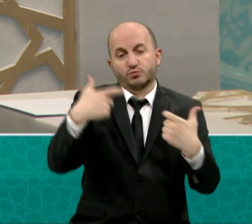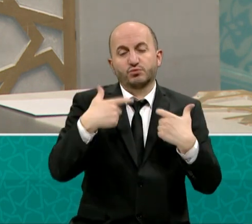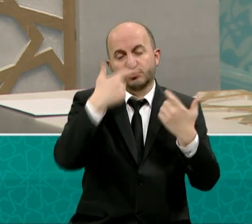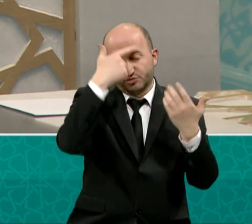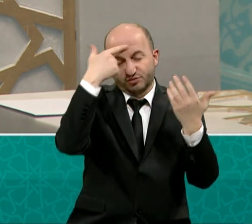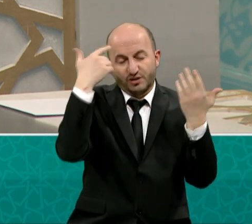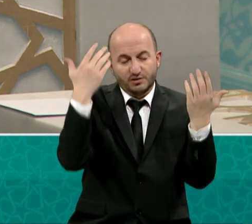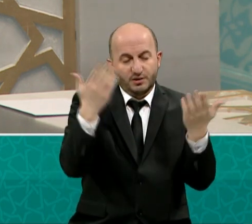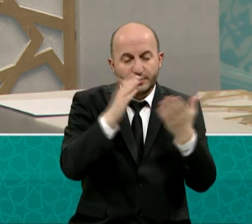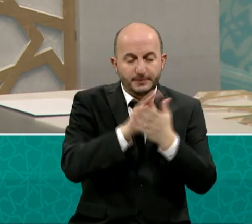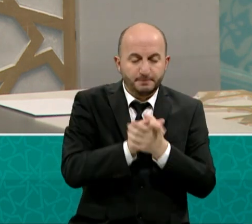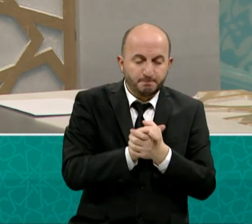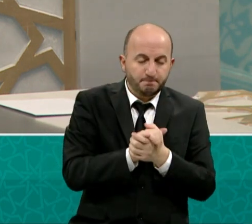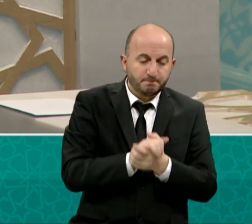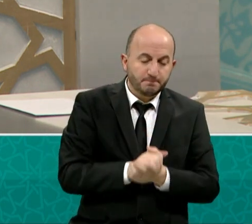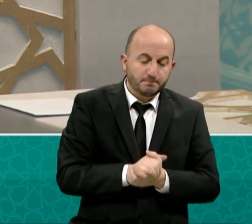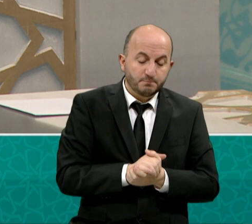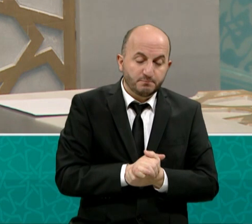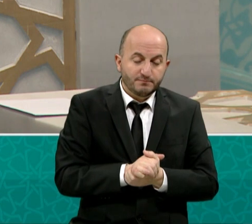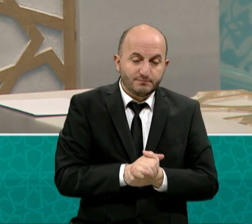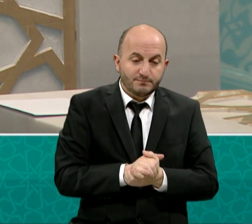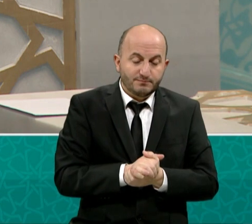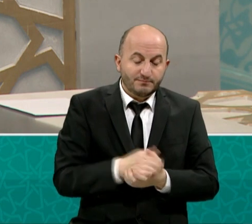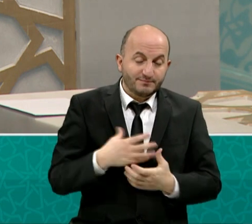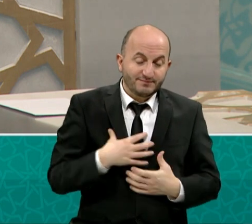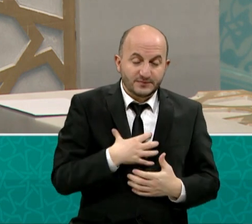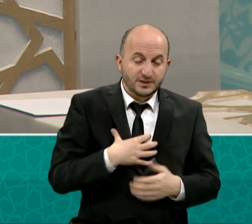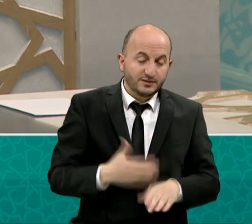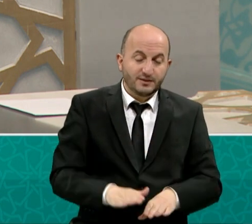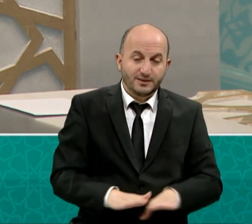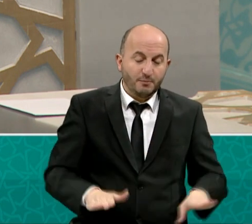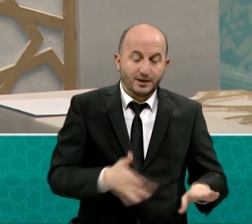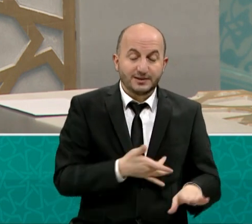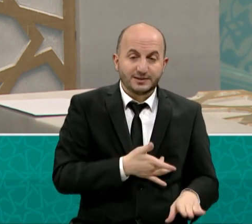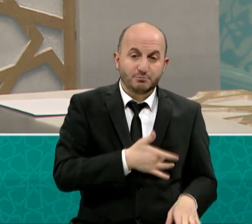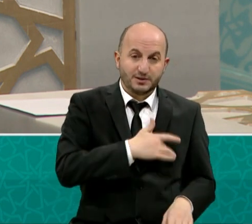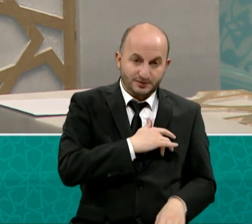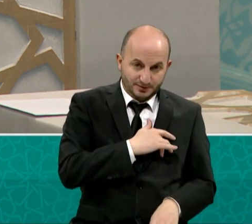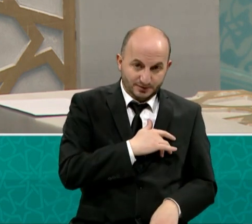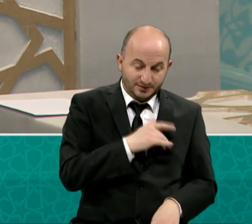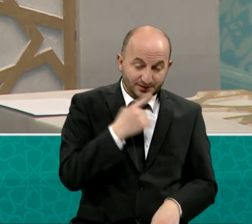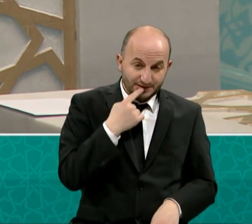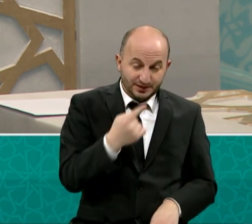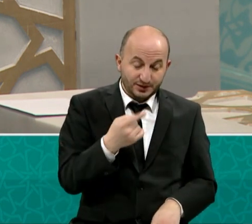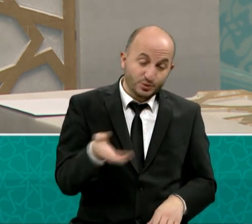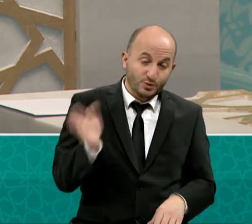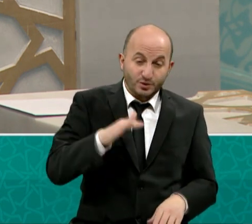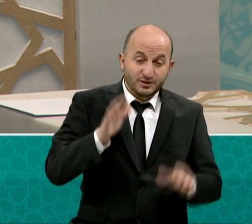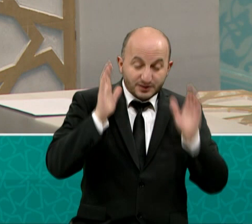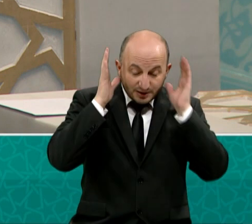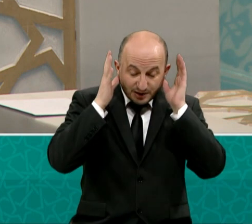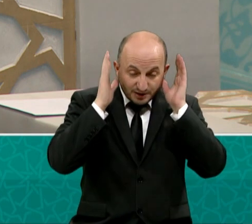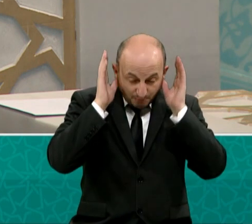inşallah. Değerli kardeşlerim, dinin temeli imandır dedik. Ondan sonra nedir? İbadettir.